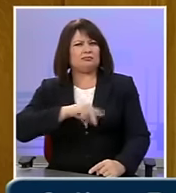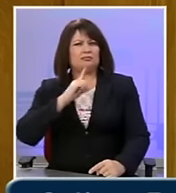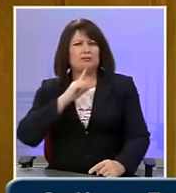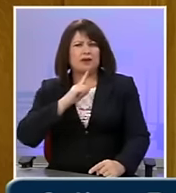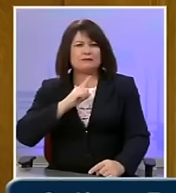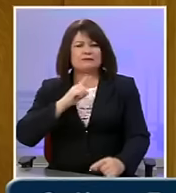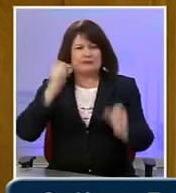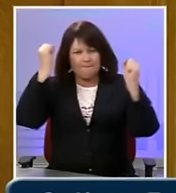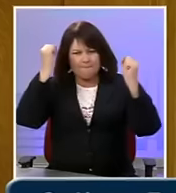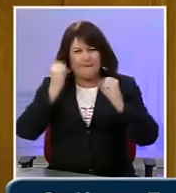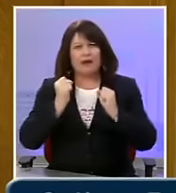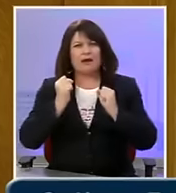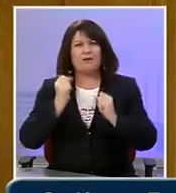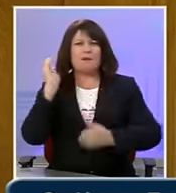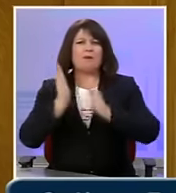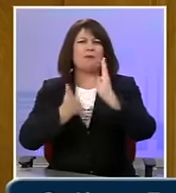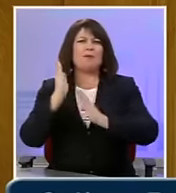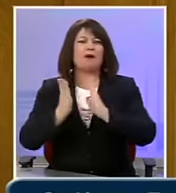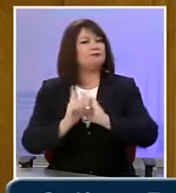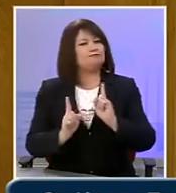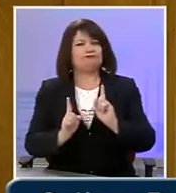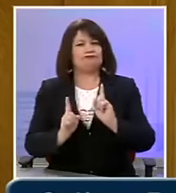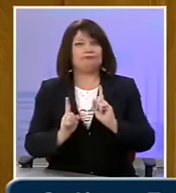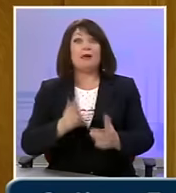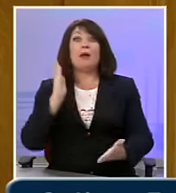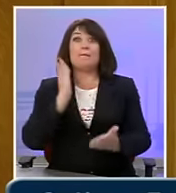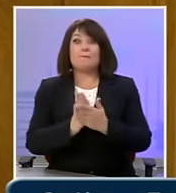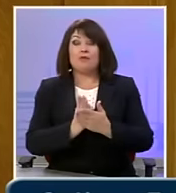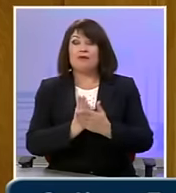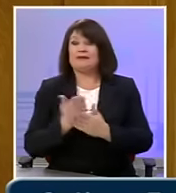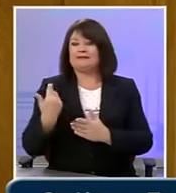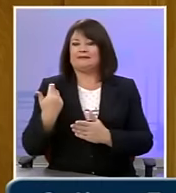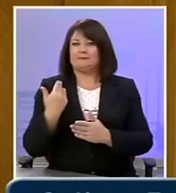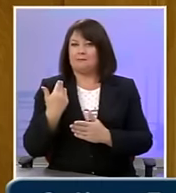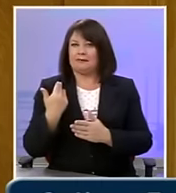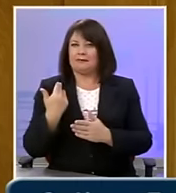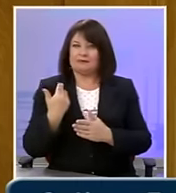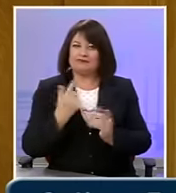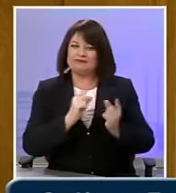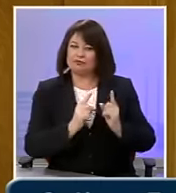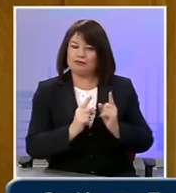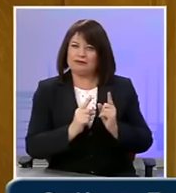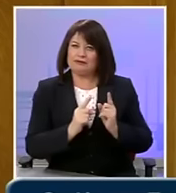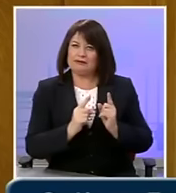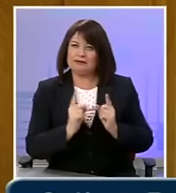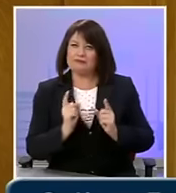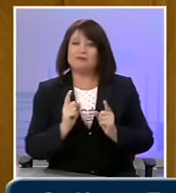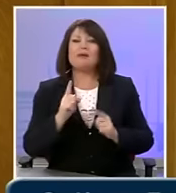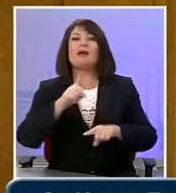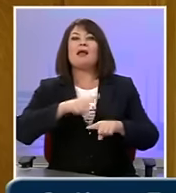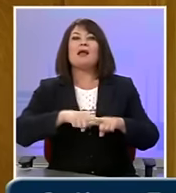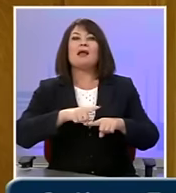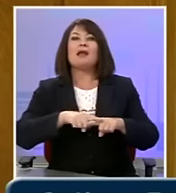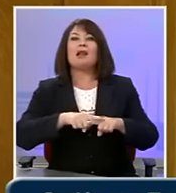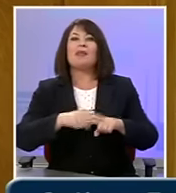καταστρέψει. Ήδη σας έπληξε πολύ. Η απόφασή σας αυτή έβαλε την Ελλάδα σε μια